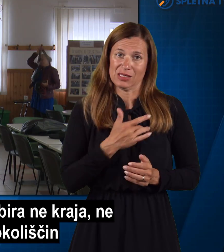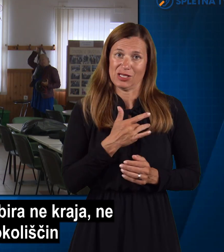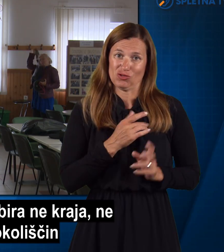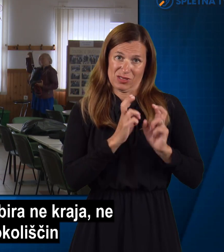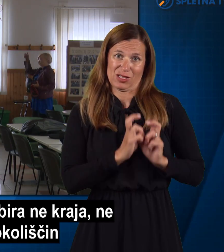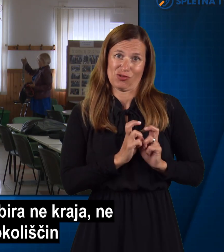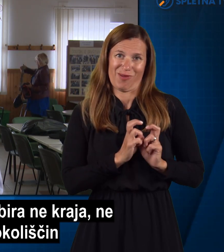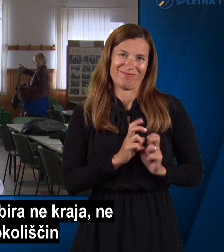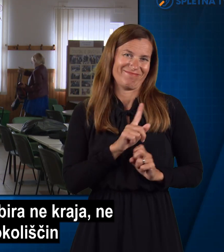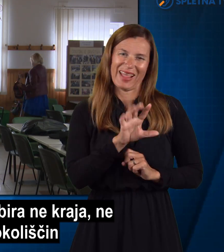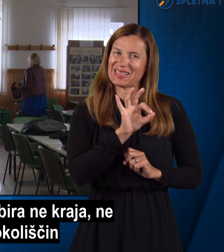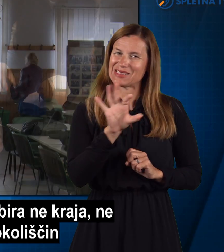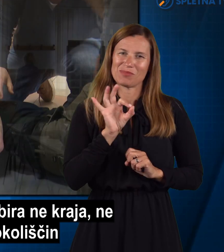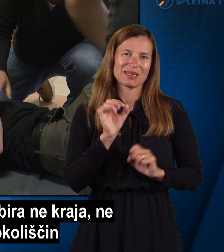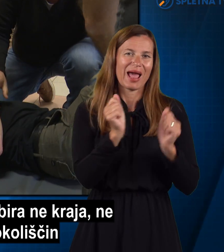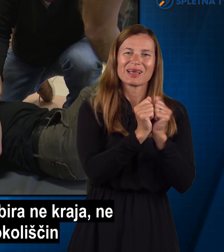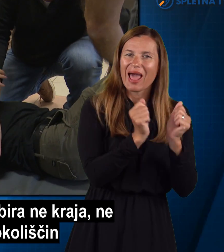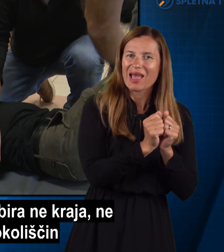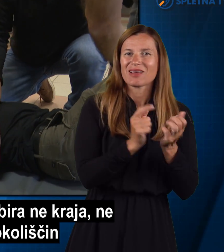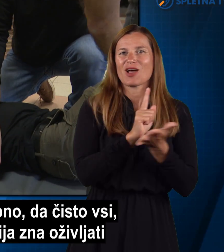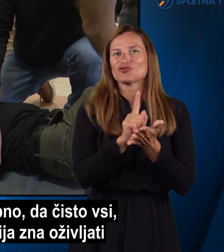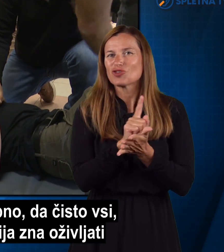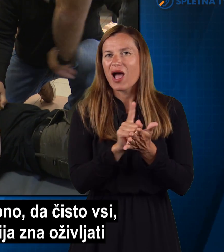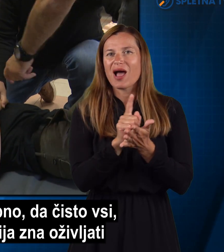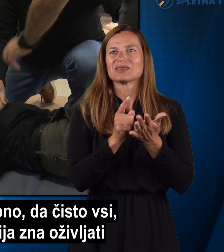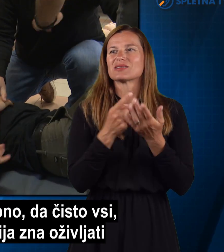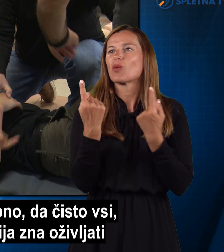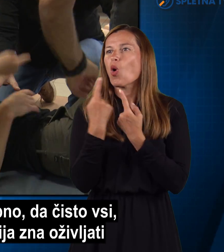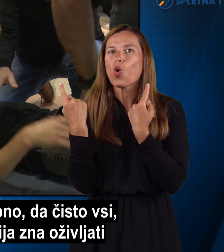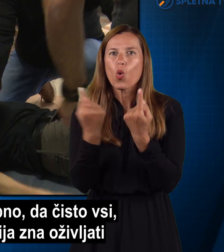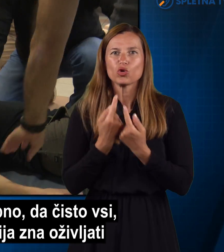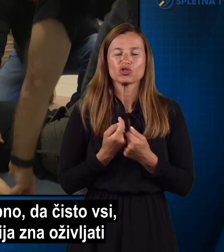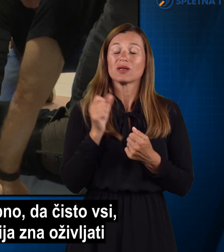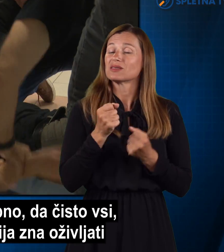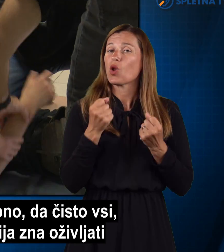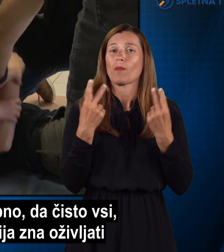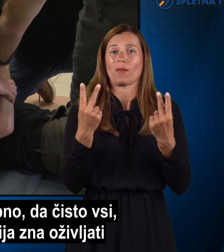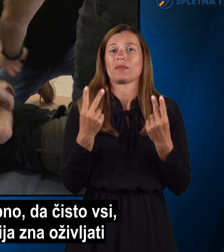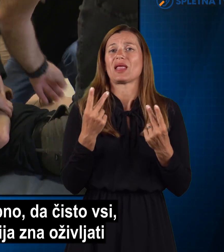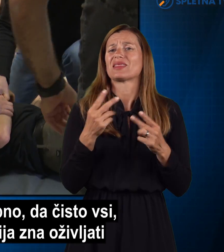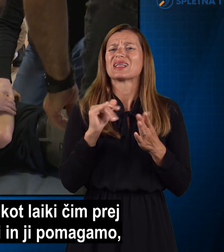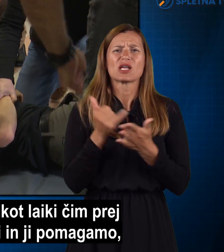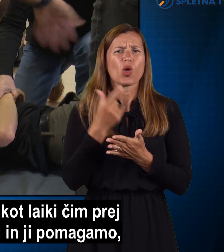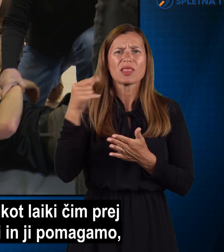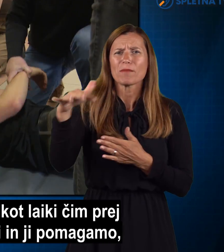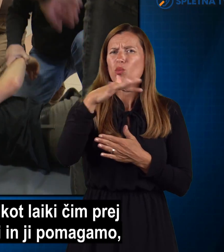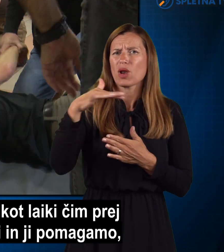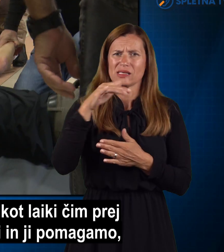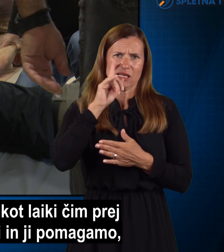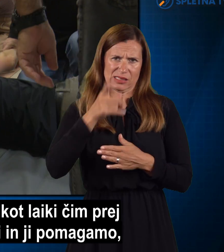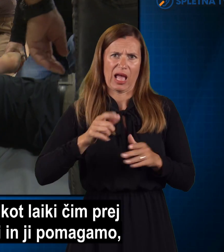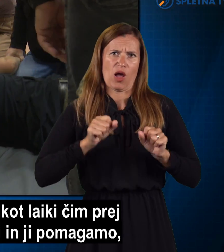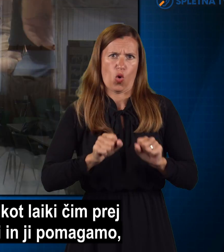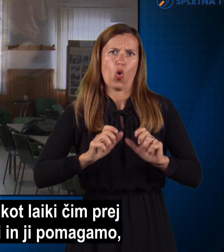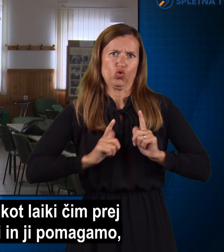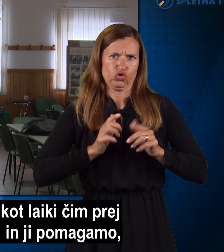Srčni zastoj ne izbira ne kraja, ne časa, ne okoliščin, zato je pomembno, da čisto celotna populacija zna oživljati. Je pomembno, da v bistvu